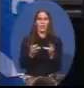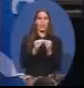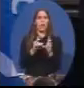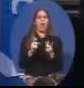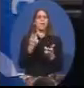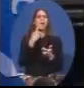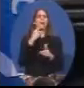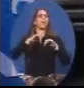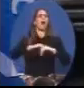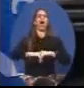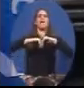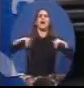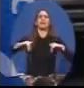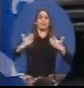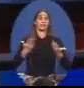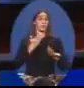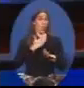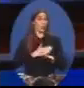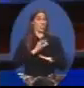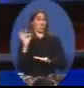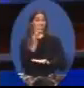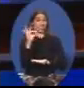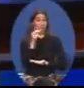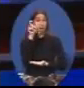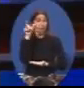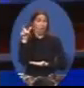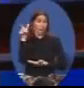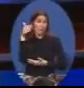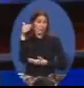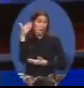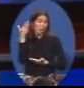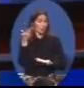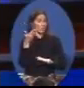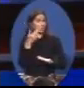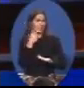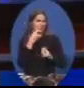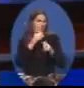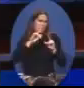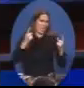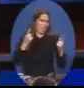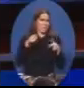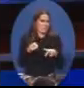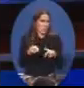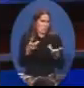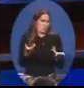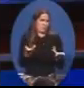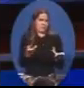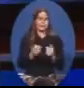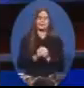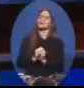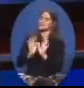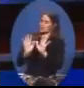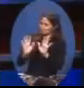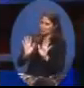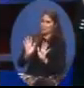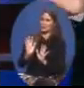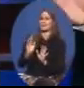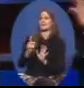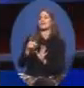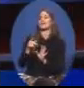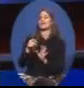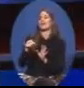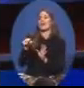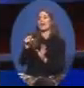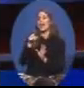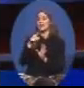להוציא דיבתה, שאתה רוצה להוציא דיבתה של המדינה, ככה על מקום אחר. אז בוא נגיד ככה. כן. מה שנאמר, ואתם כאילו מוצאים